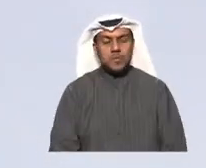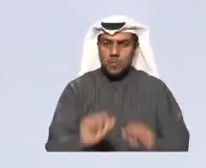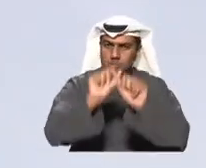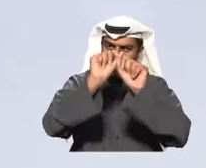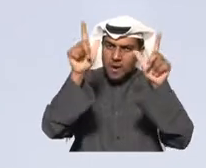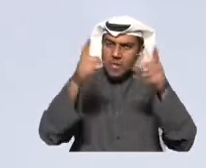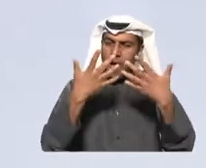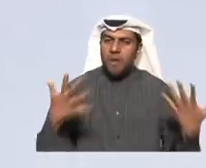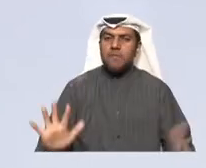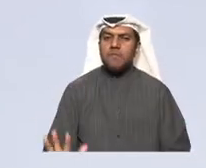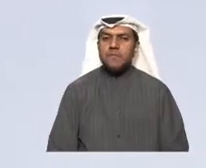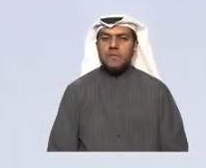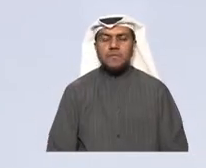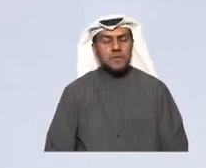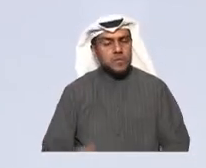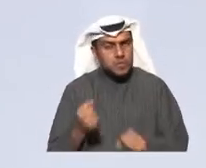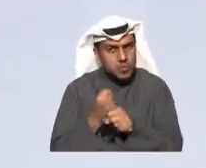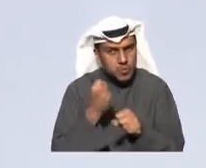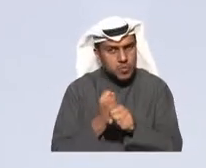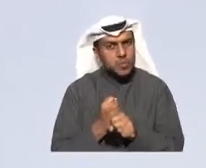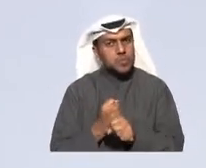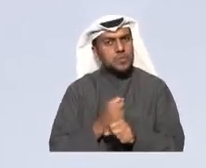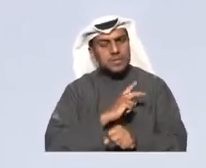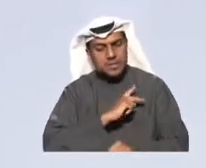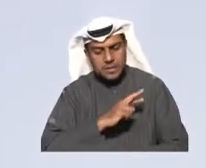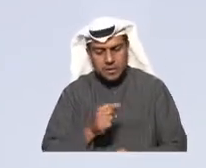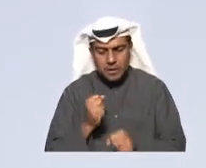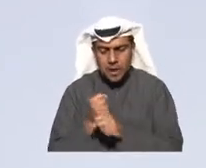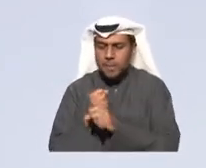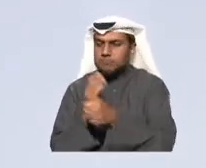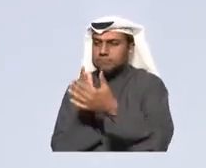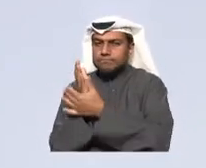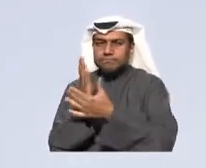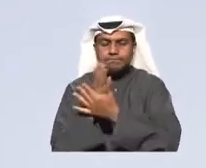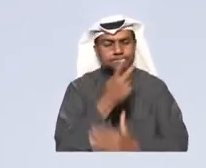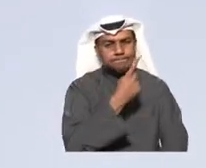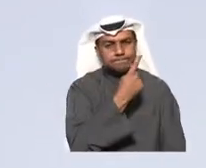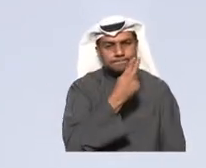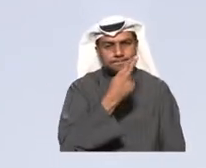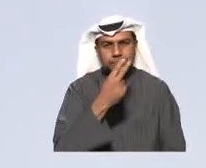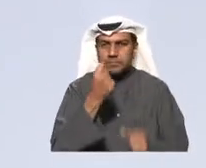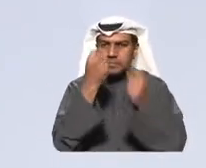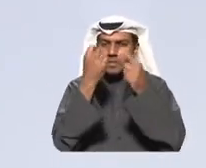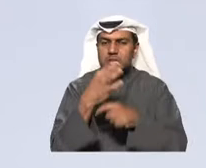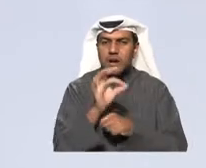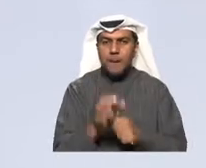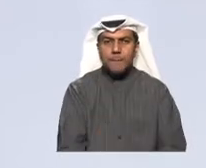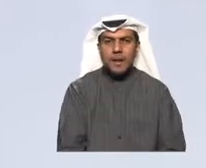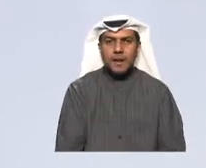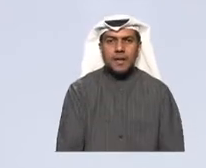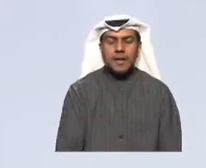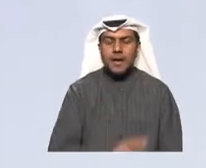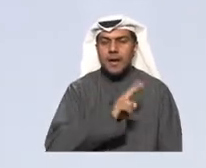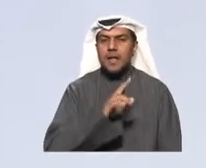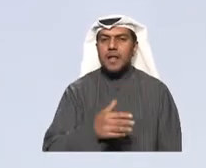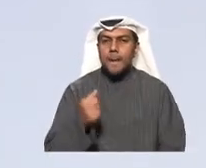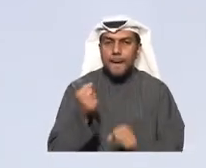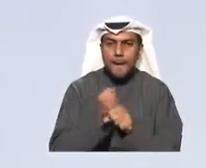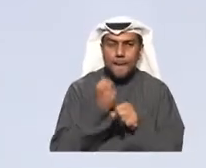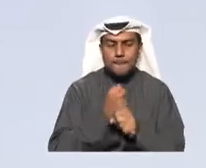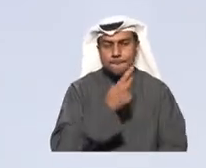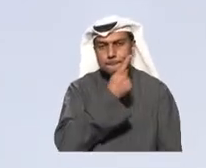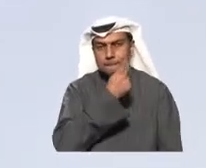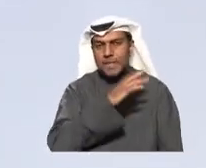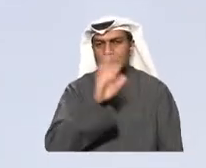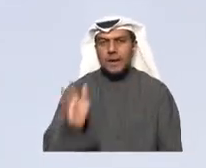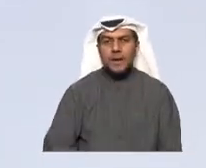المنظري بالشفافية التي تنتهجها وزارة الصحة وبالمهنية التي تعاملت معها في التعاطي مع هذا الملف،